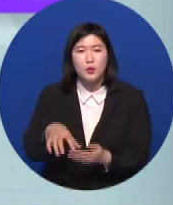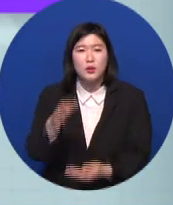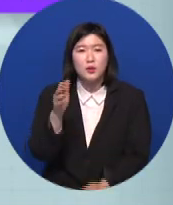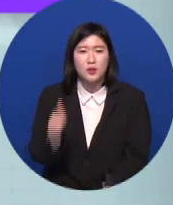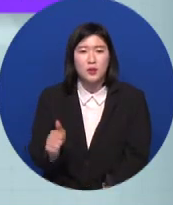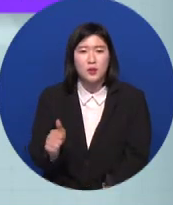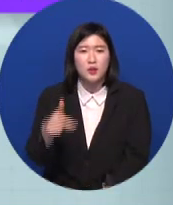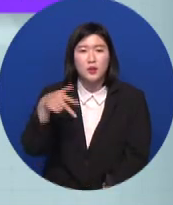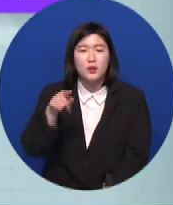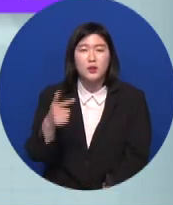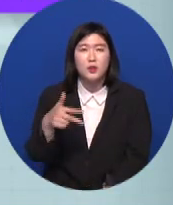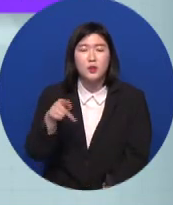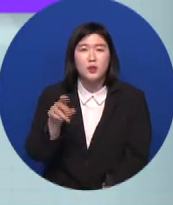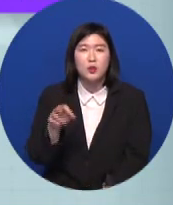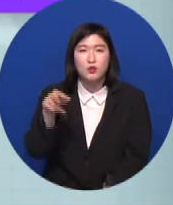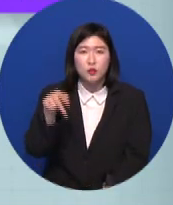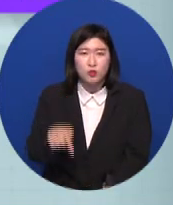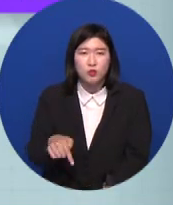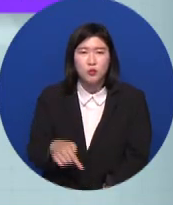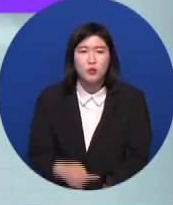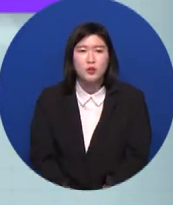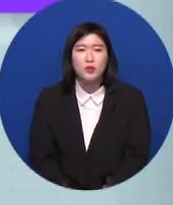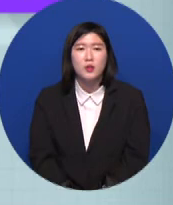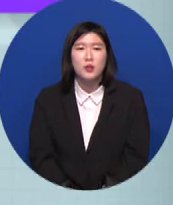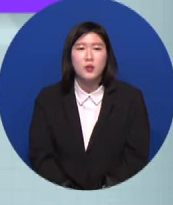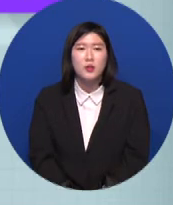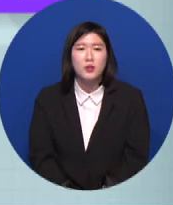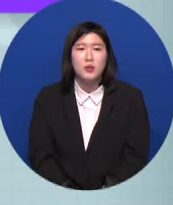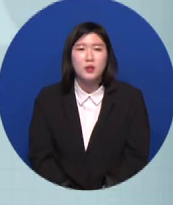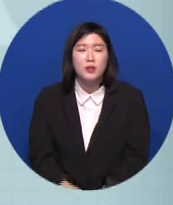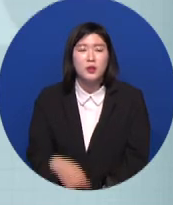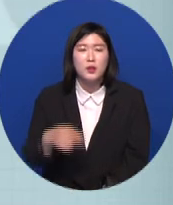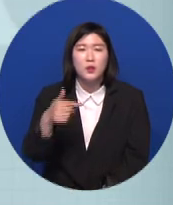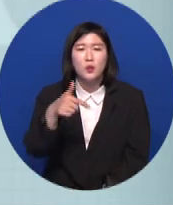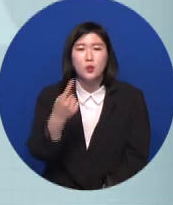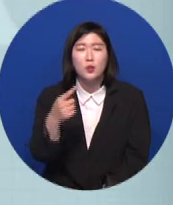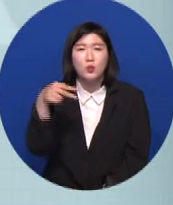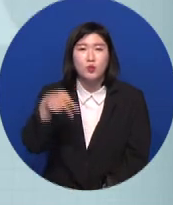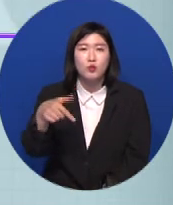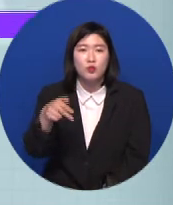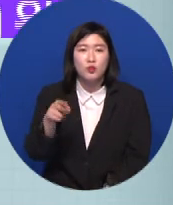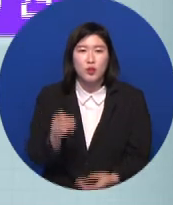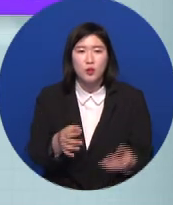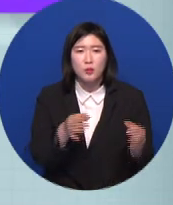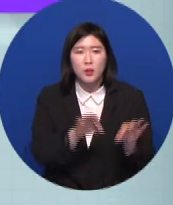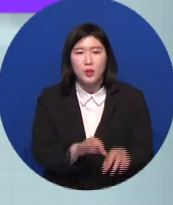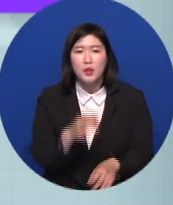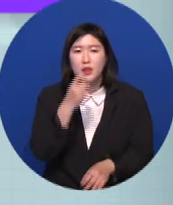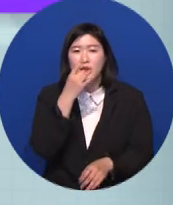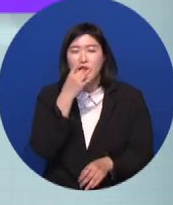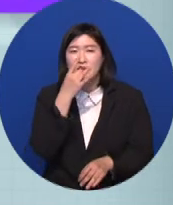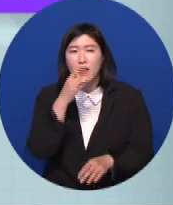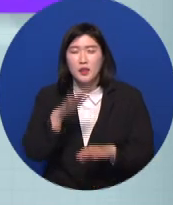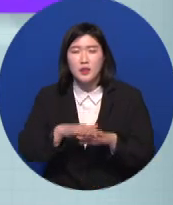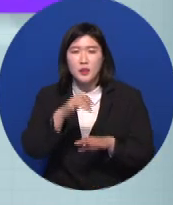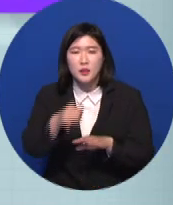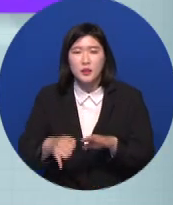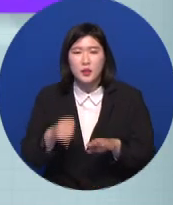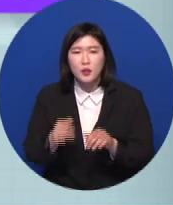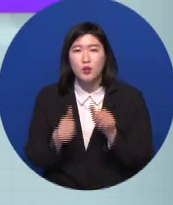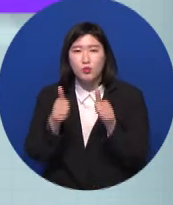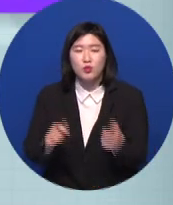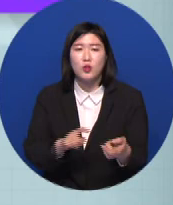100만원 보시 전장 전정 수님 100만원 판다 판 합덕 점 노 수령 c 300만원 쌀전업농